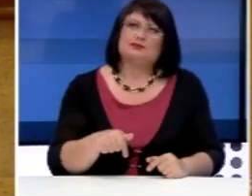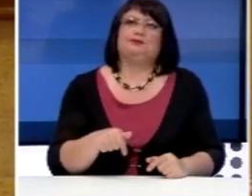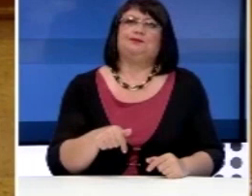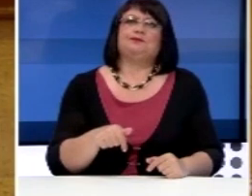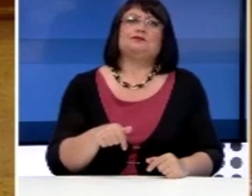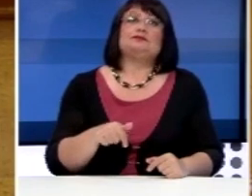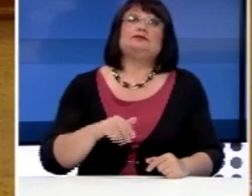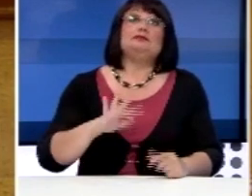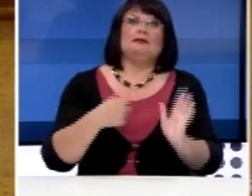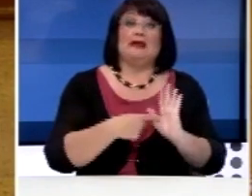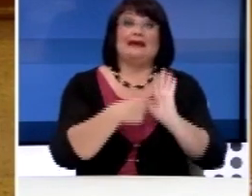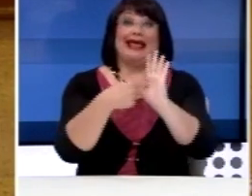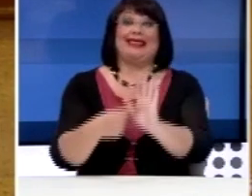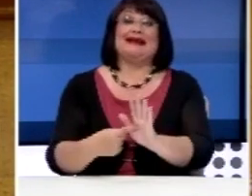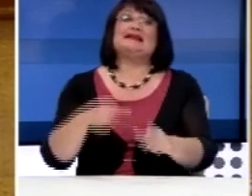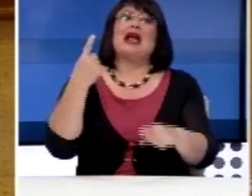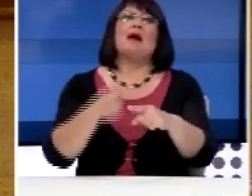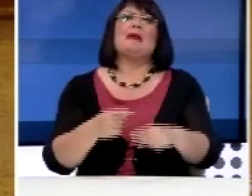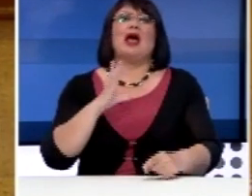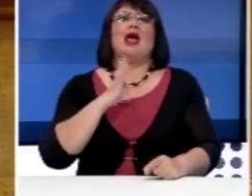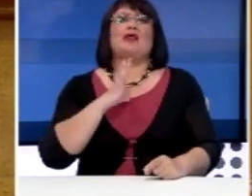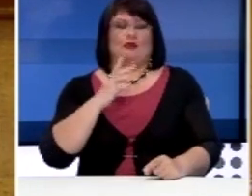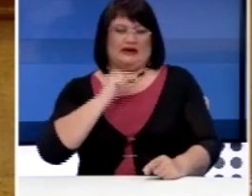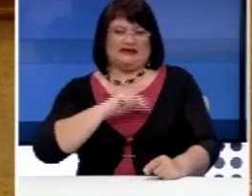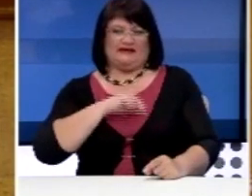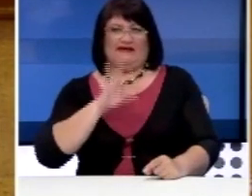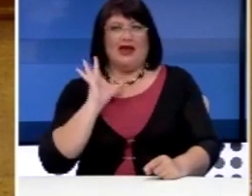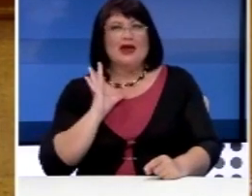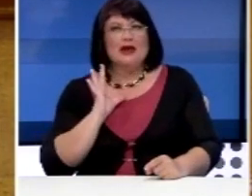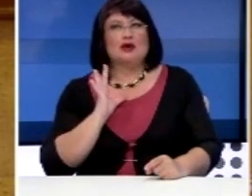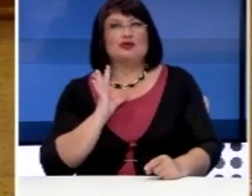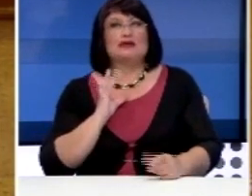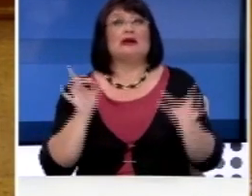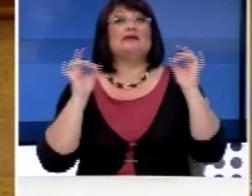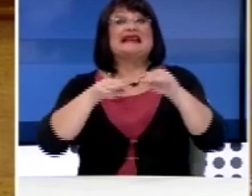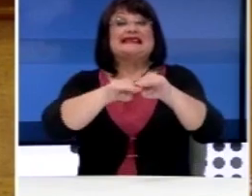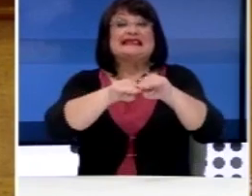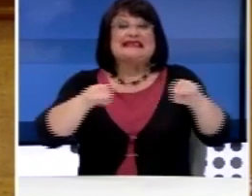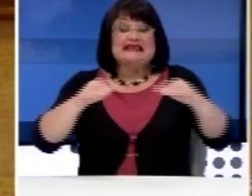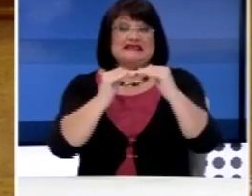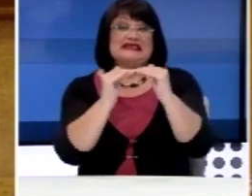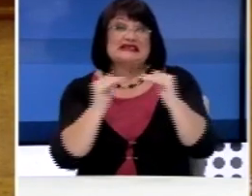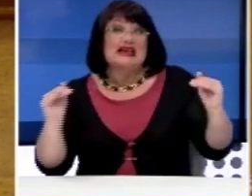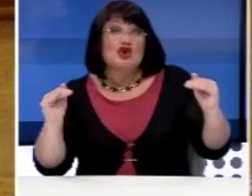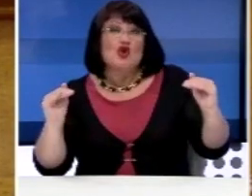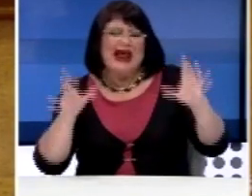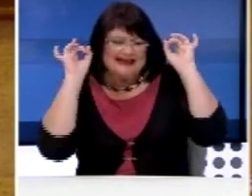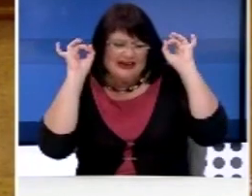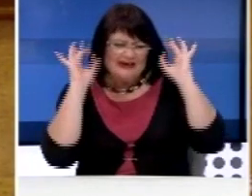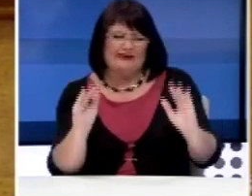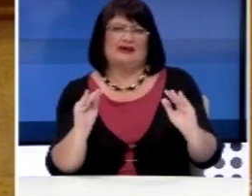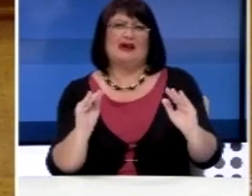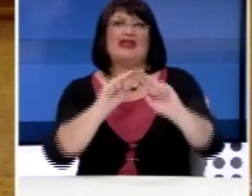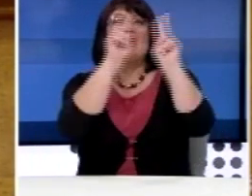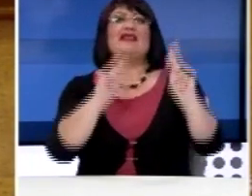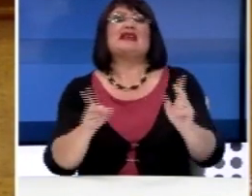να εκφράσει τα λαϊκά συμφέροντα είναι η θέση για καμιά αλλαγή συνόρων, καμιά αλλαγή διεθνών